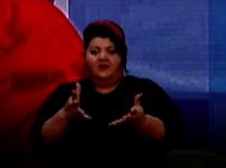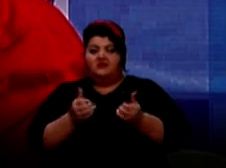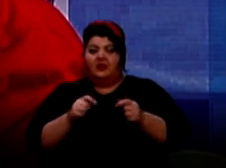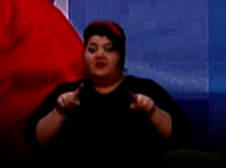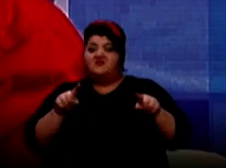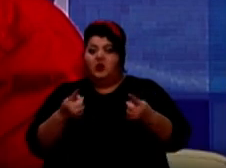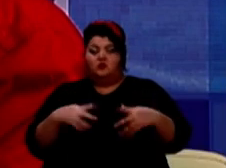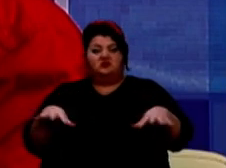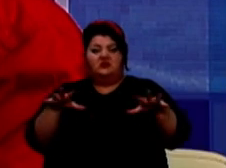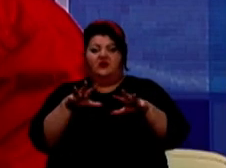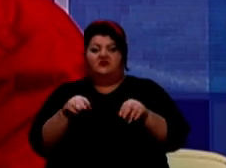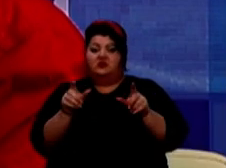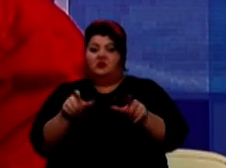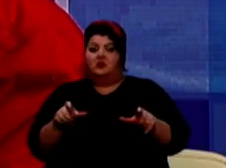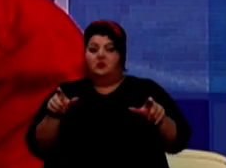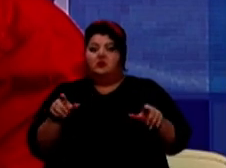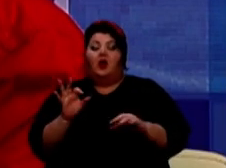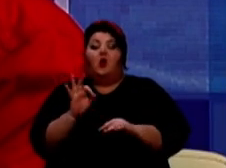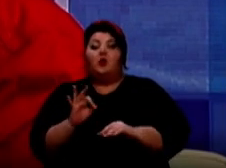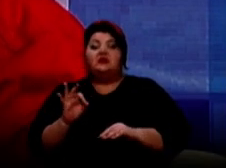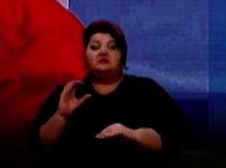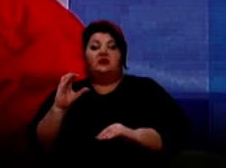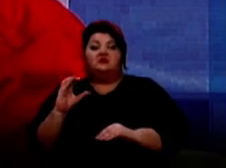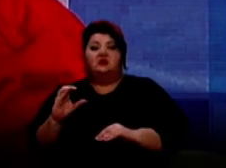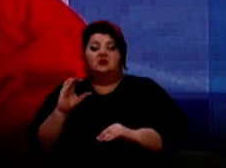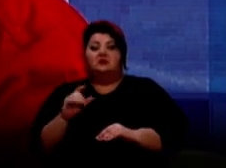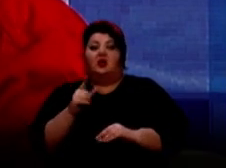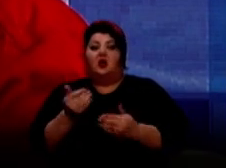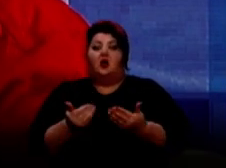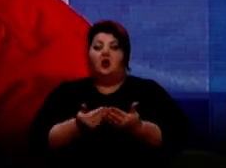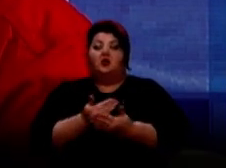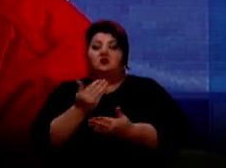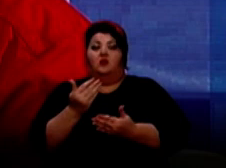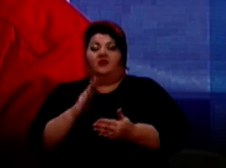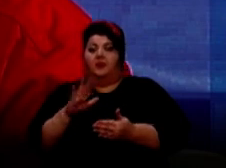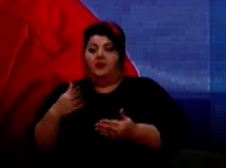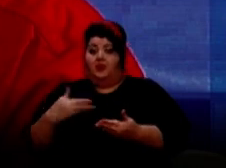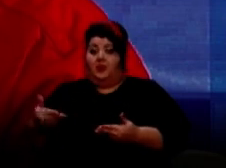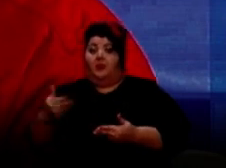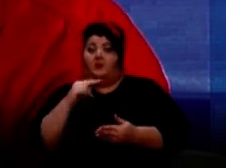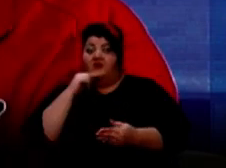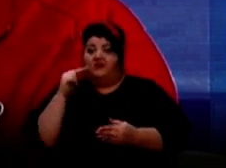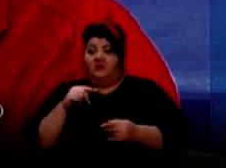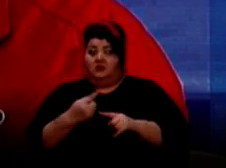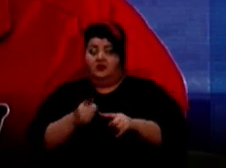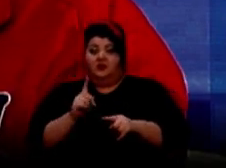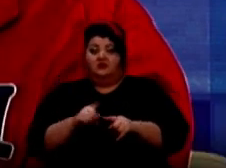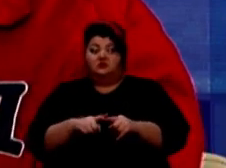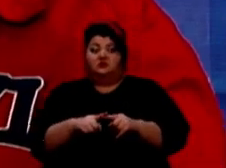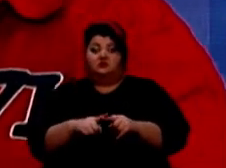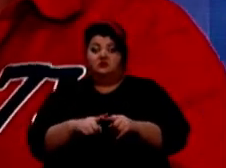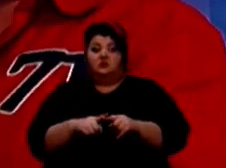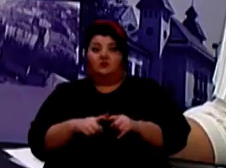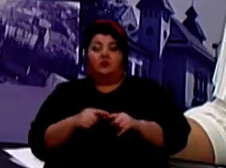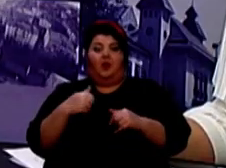ваших політичних амбіцій і політичних заяв. Ви не хочете вирішувати деяких питань. Не береться відповідальність. За транспортні проблеми міста.